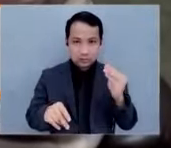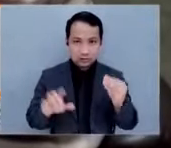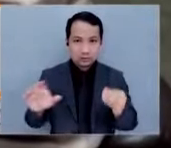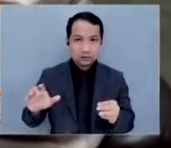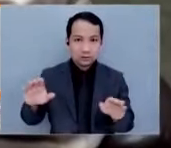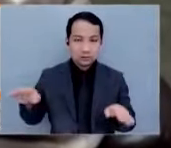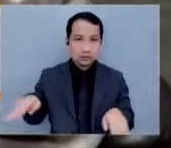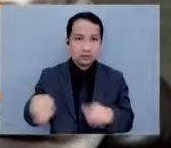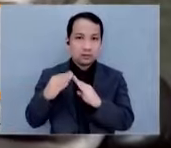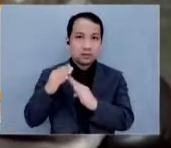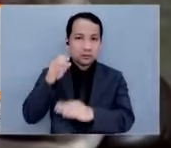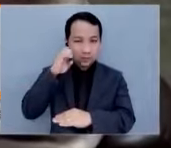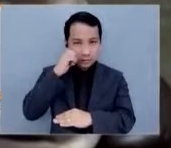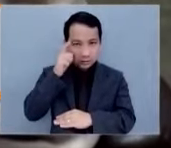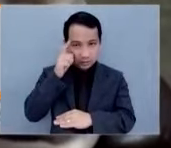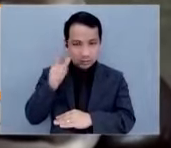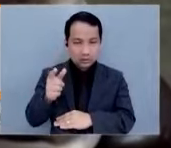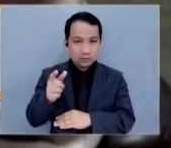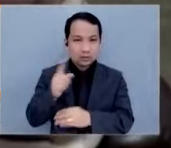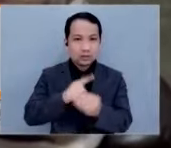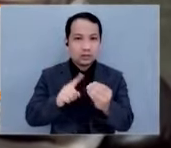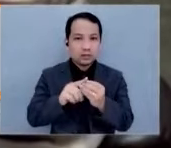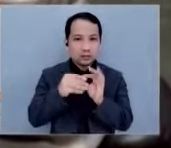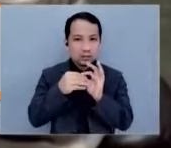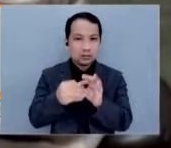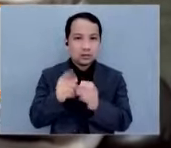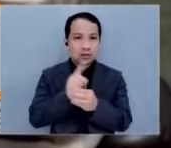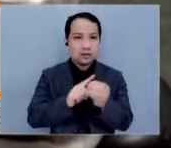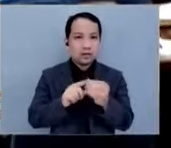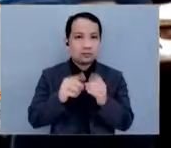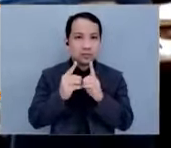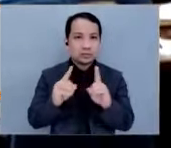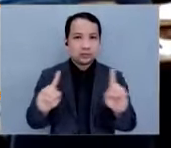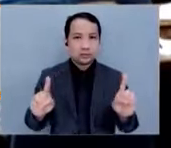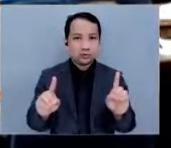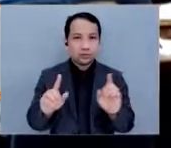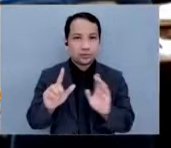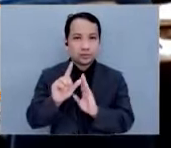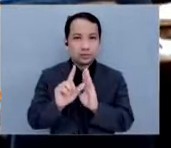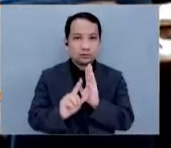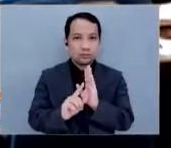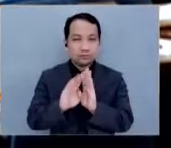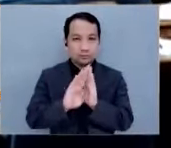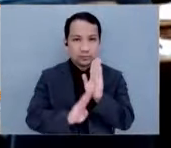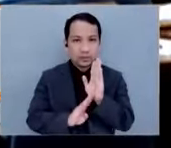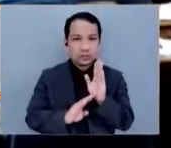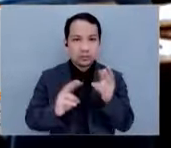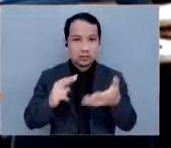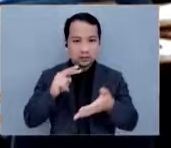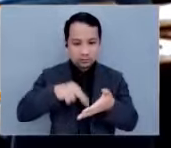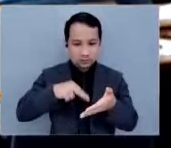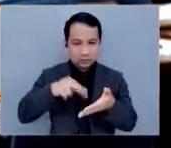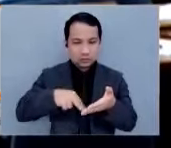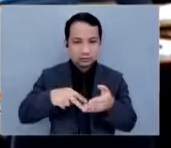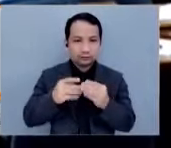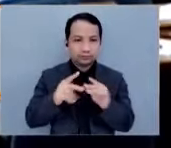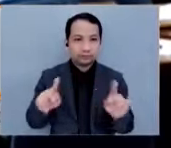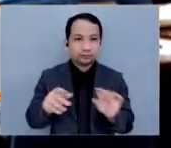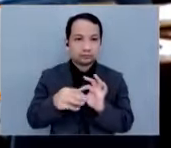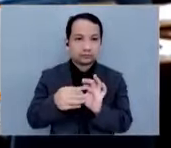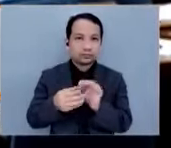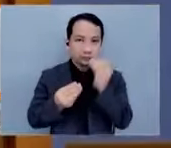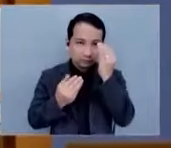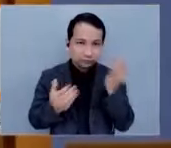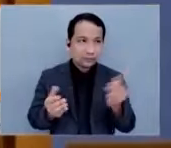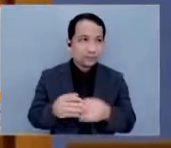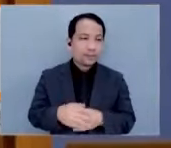Representative Edsel Lagman sa pagdinig ng Kamara sa Divorce Bill kahapon. Nasa second reading na ng House Plenary ang panukala. Sa